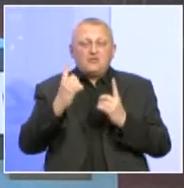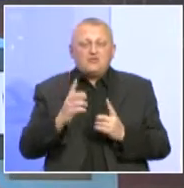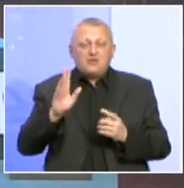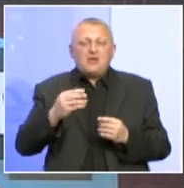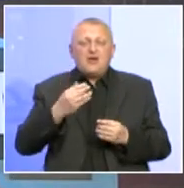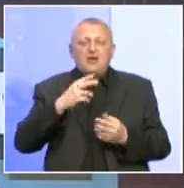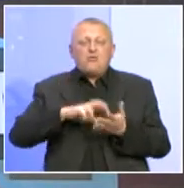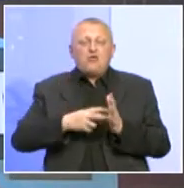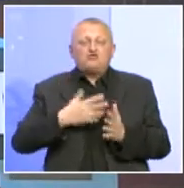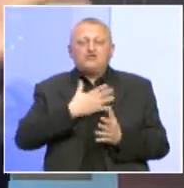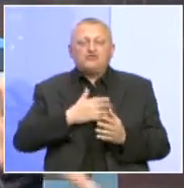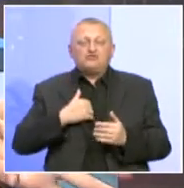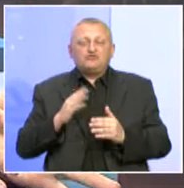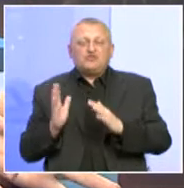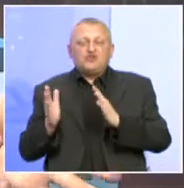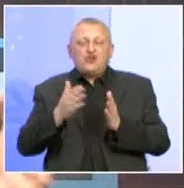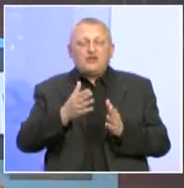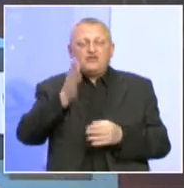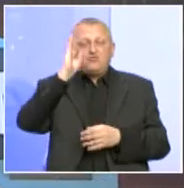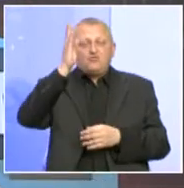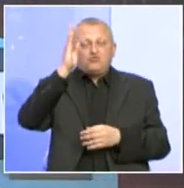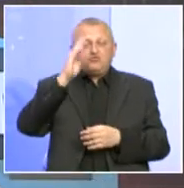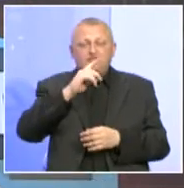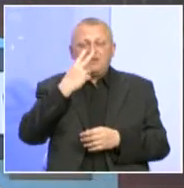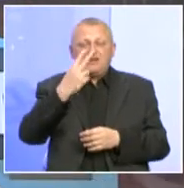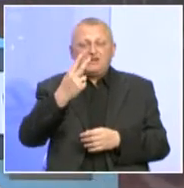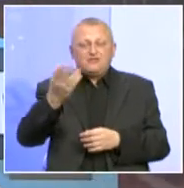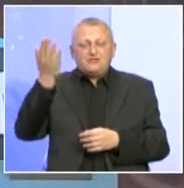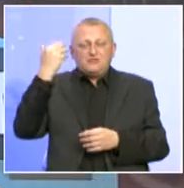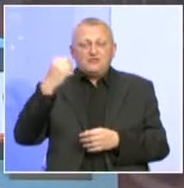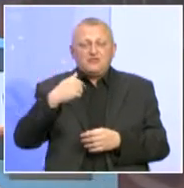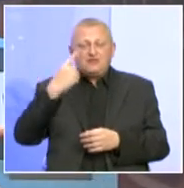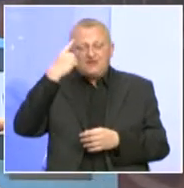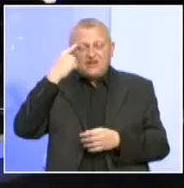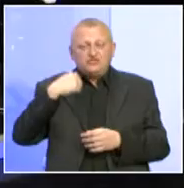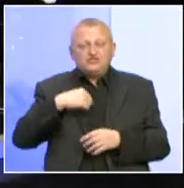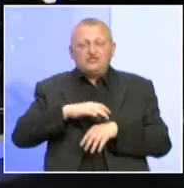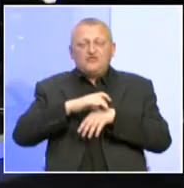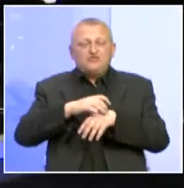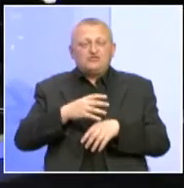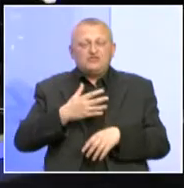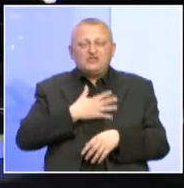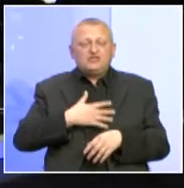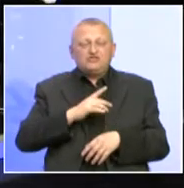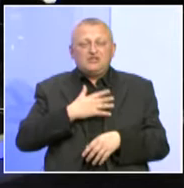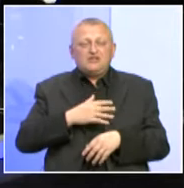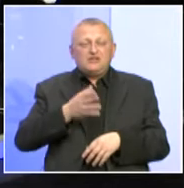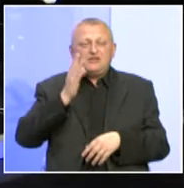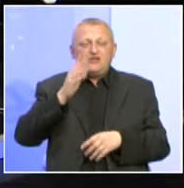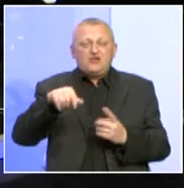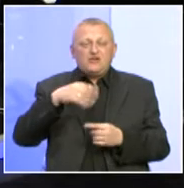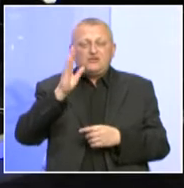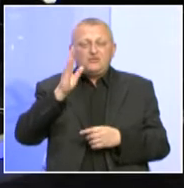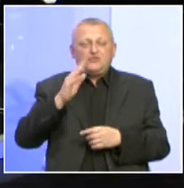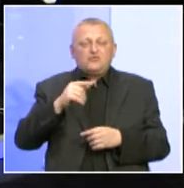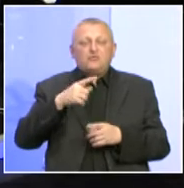volja. Oni se žele okrenuti u budućnost. Ne gledate više toliko prošlosti. Zašto to da se naši lideri ne žele okrenuti plus, u budućnost? Plus oni